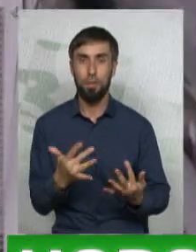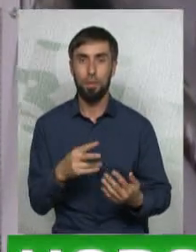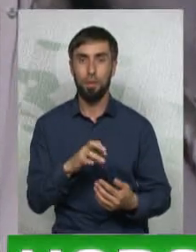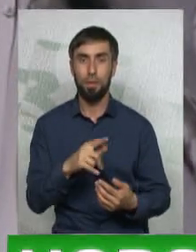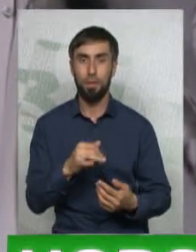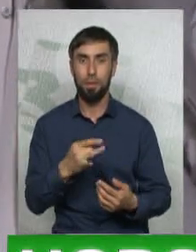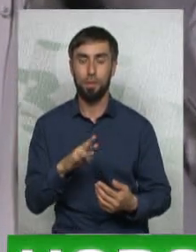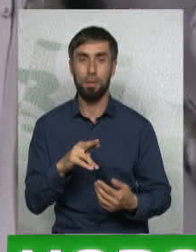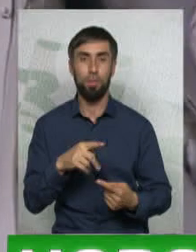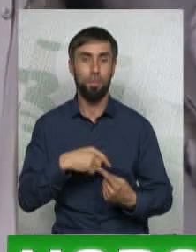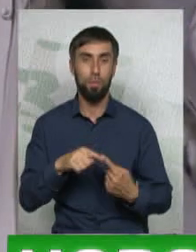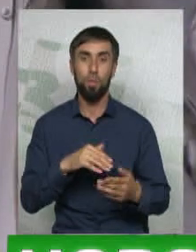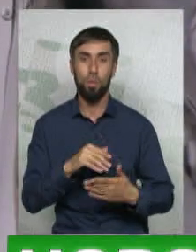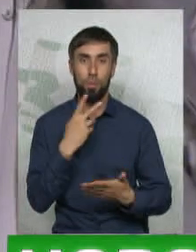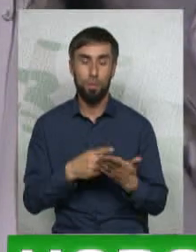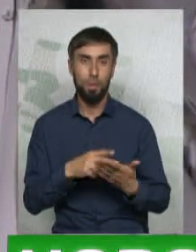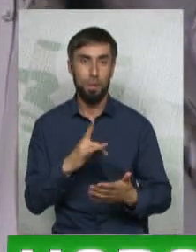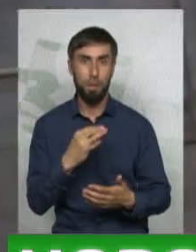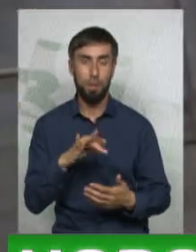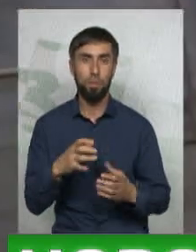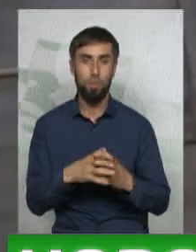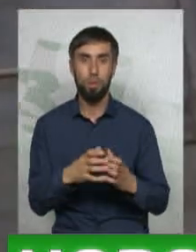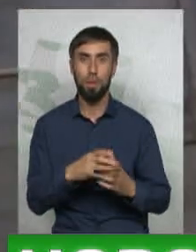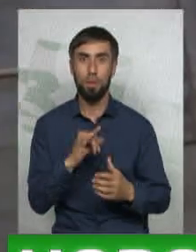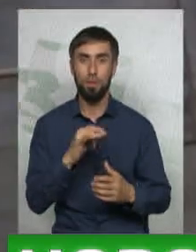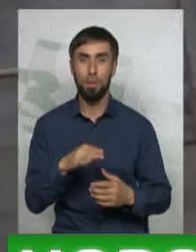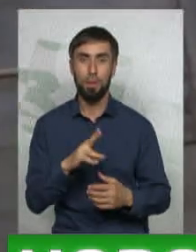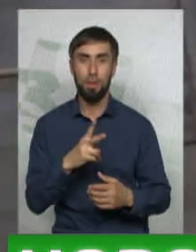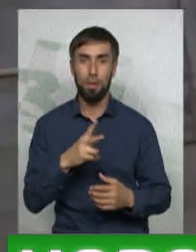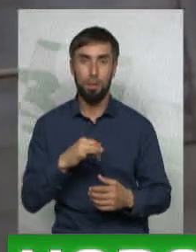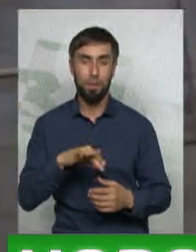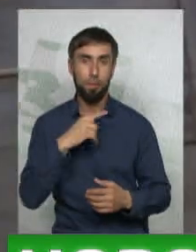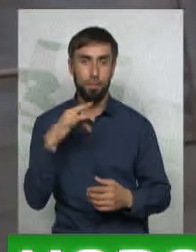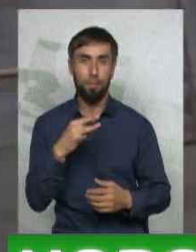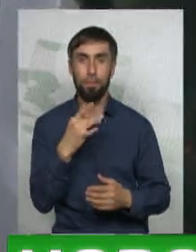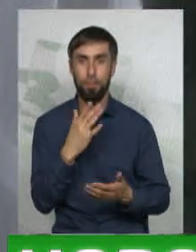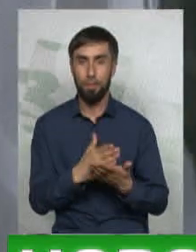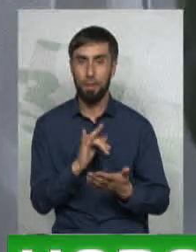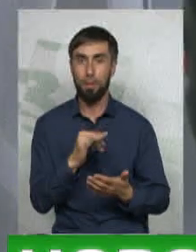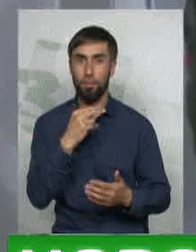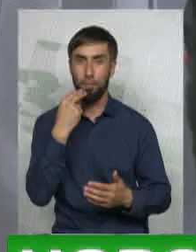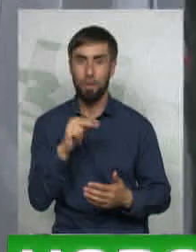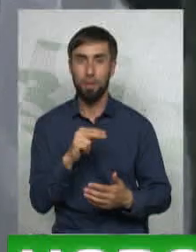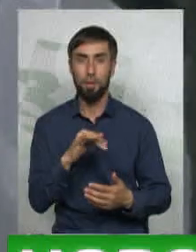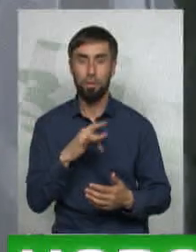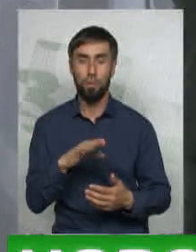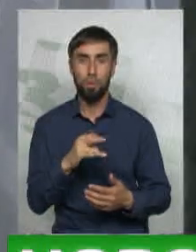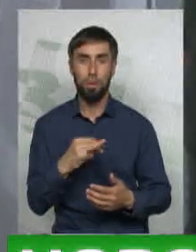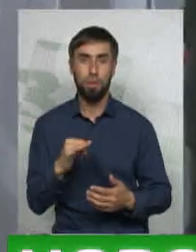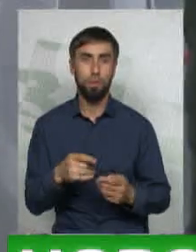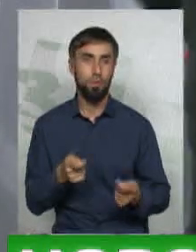бизнеса. Кроме того, улучшение показателей рейтинга состояния инвестиционного климата в Ингушетии наблюдается по эффективности Института